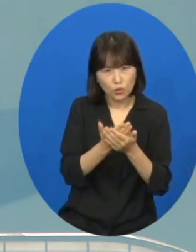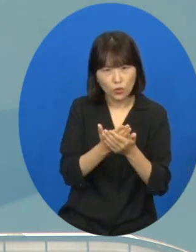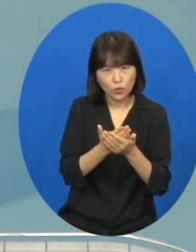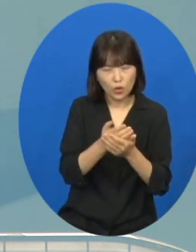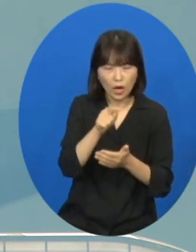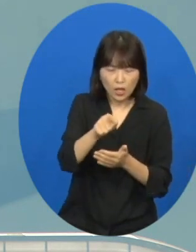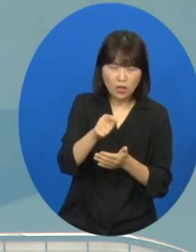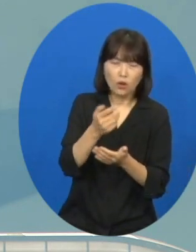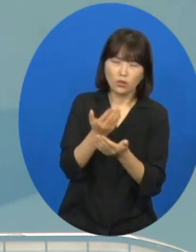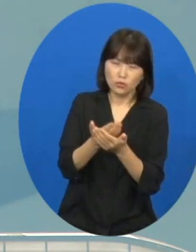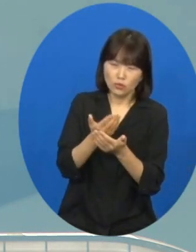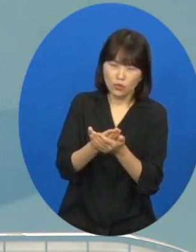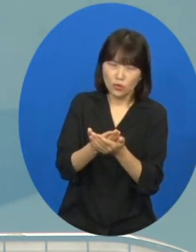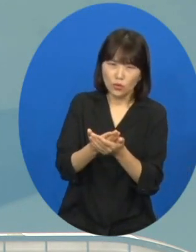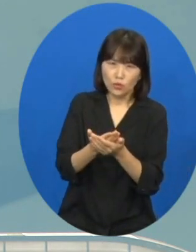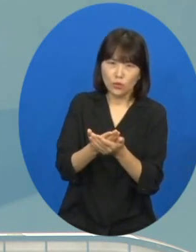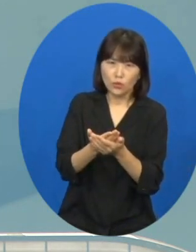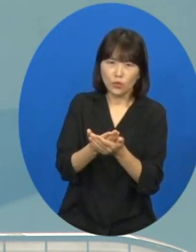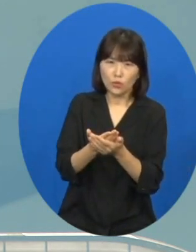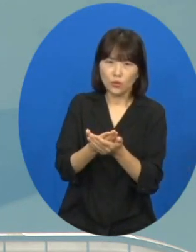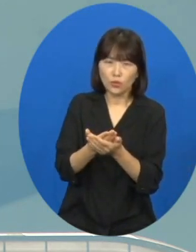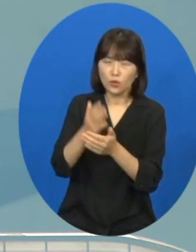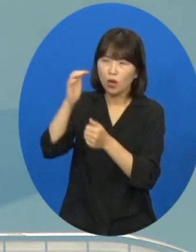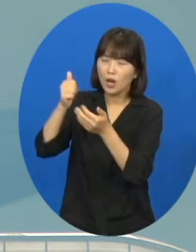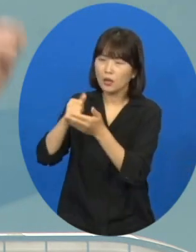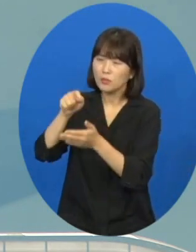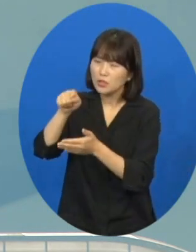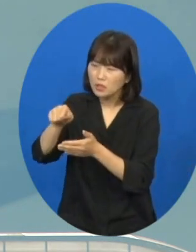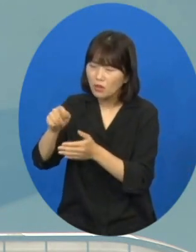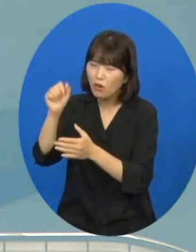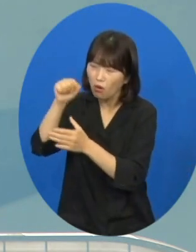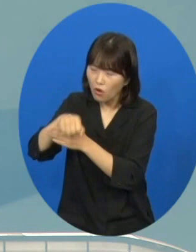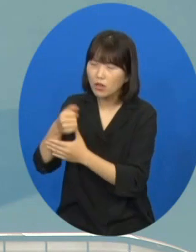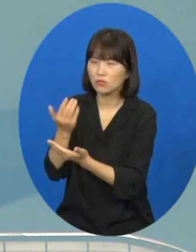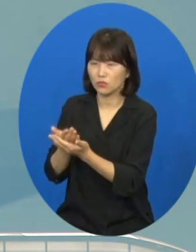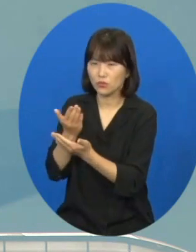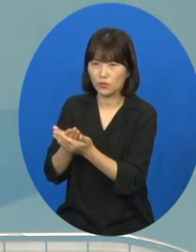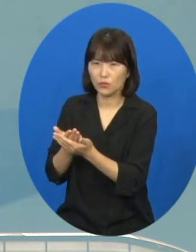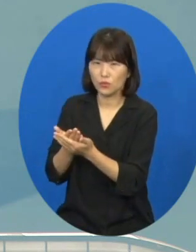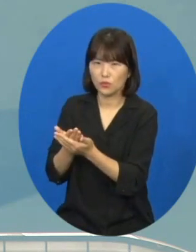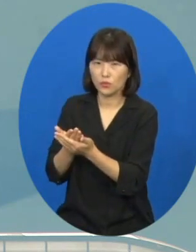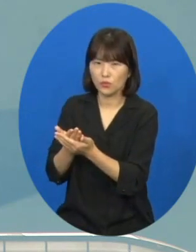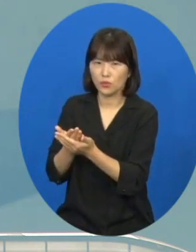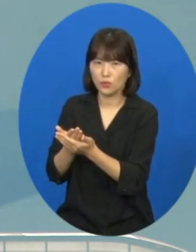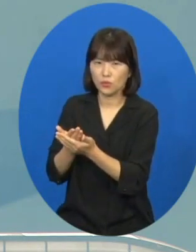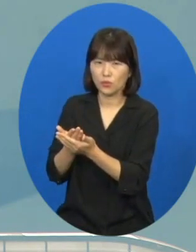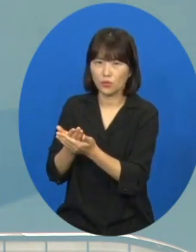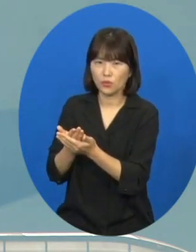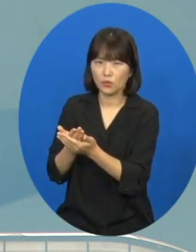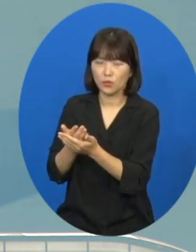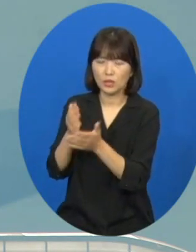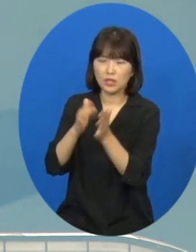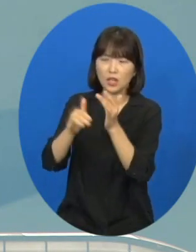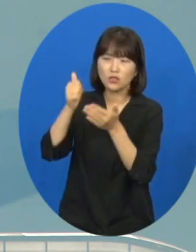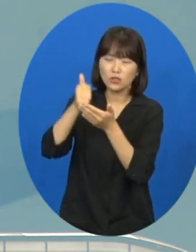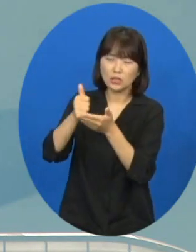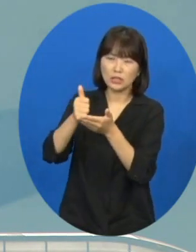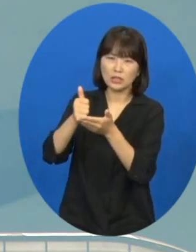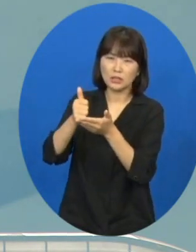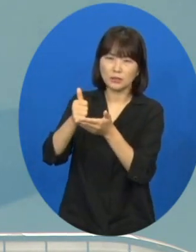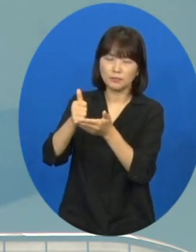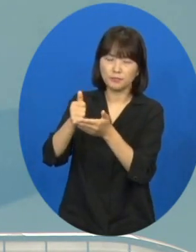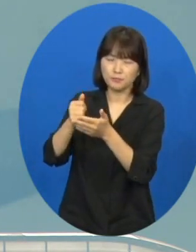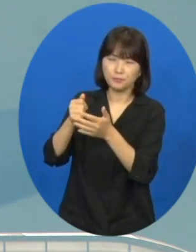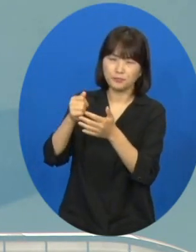이것 응답하고 이루어주세요. 하나님, 제게 이것 허락해 주세요. 아직도 예수님을 잘 모르는 단계인